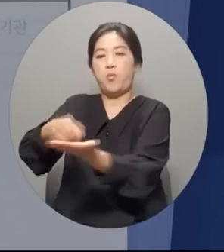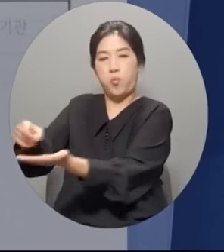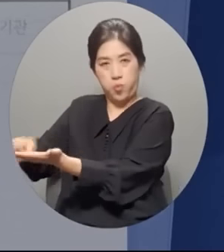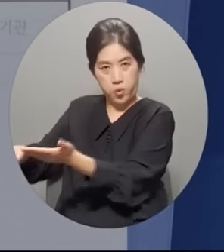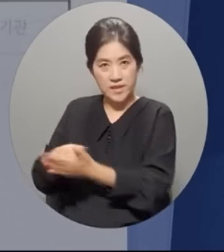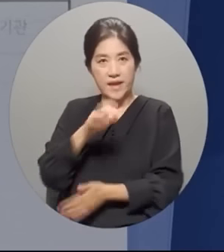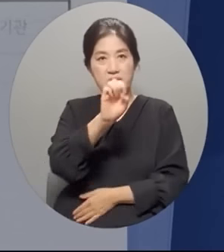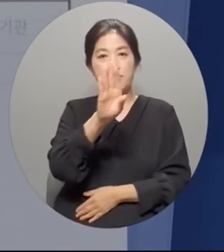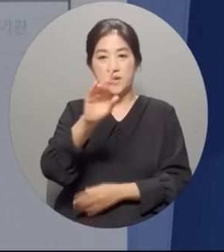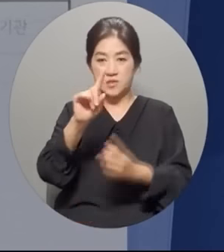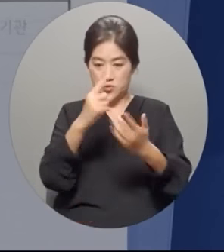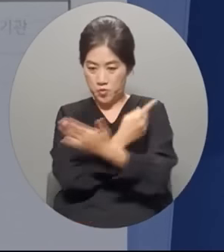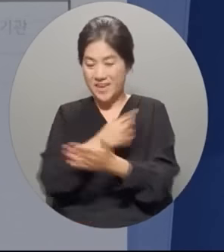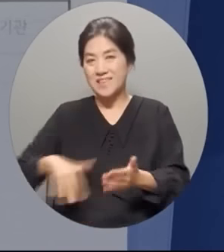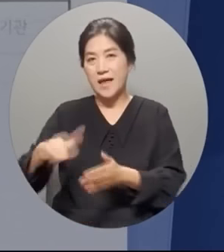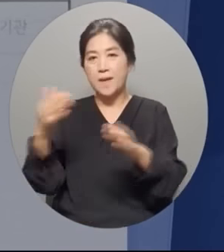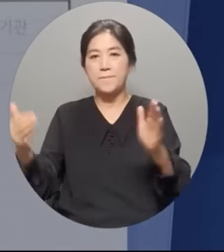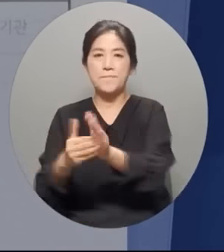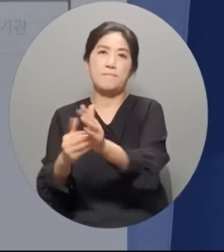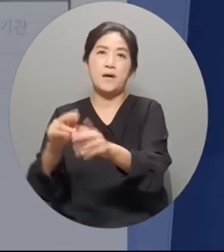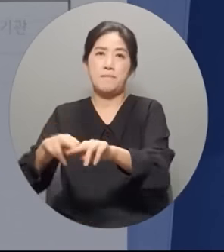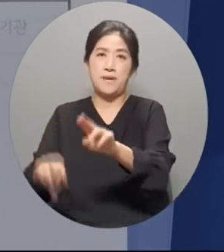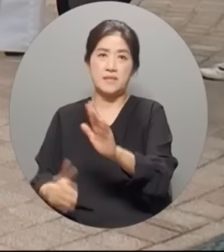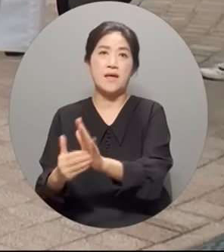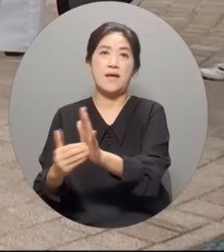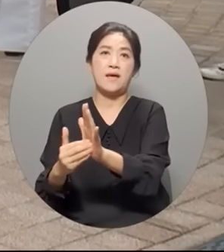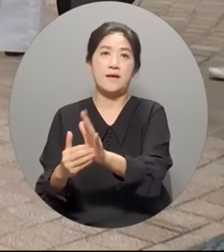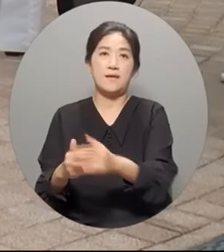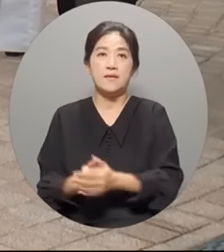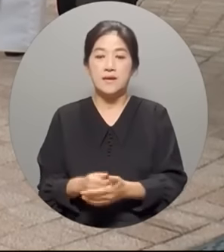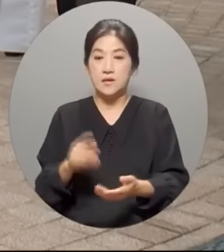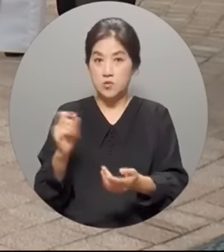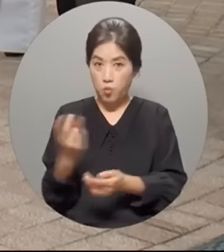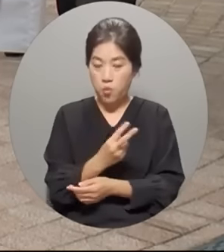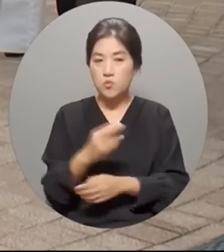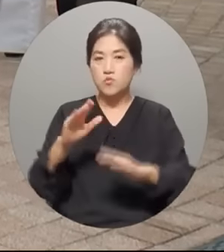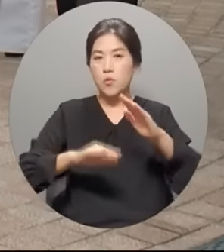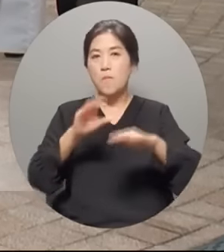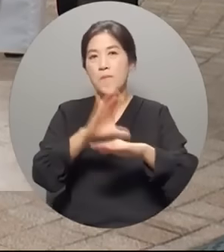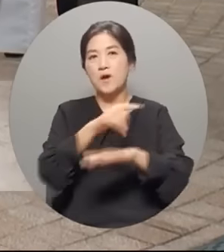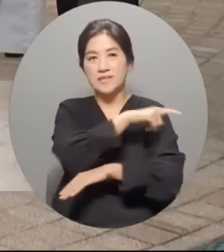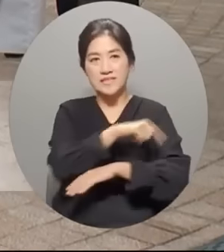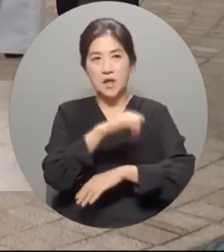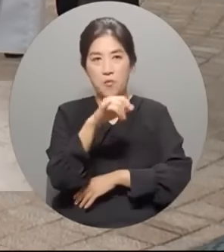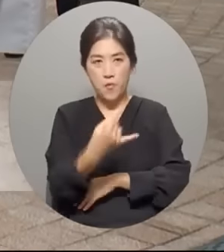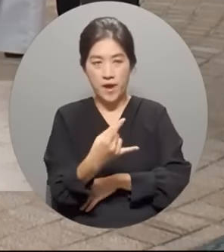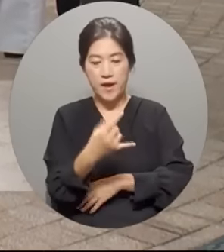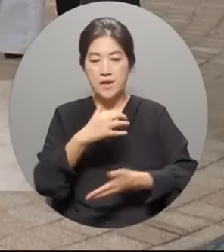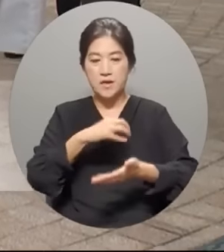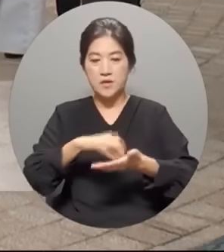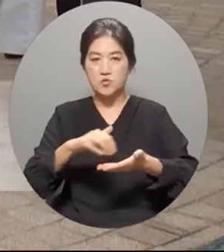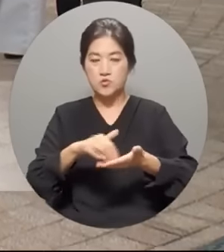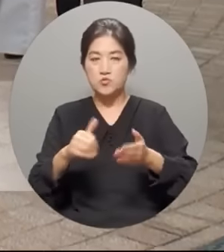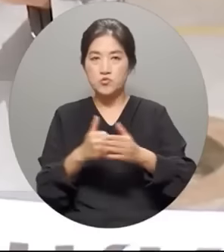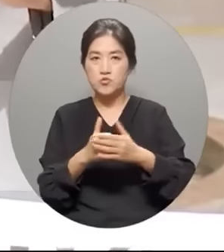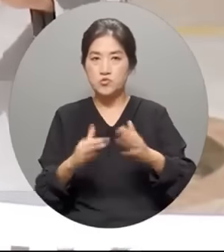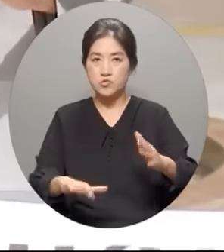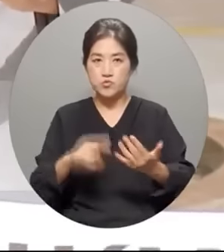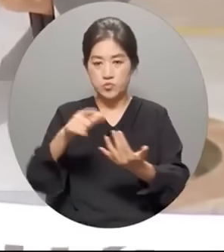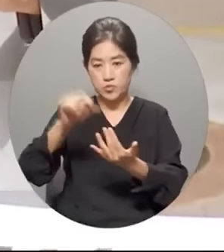EBS 빼곤 모두 임기가 끝난 상태였습니다 여기에 두 공영방송 이사회 정원을 못 채운 선임 결과